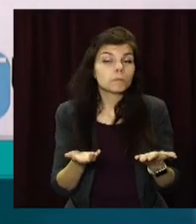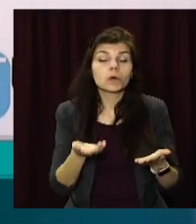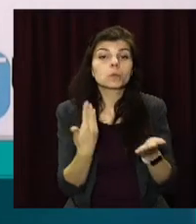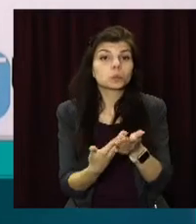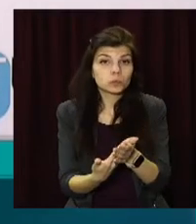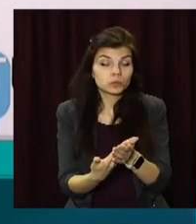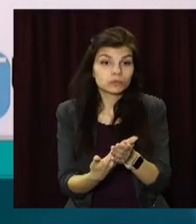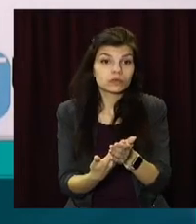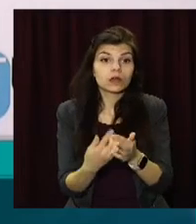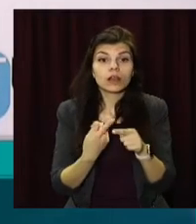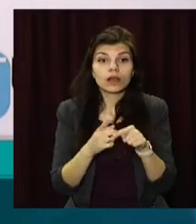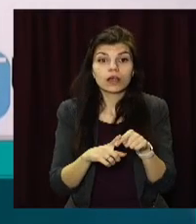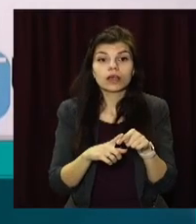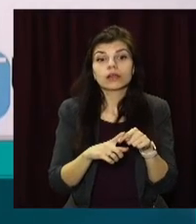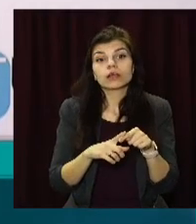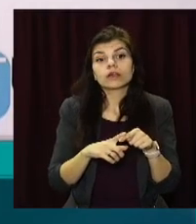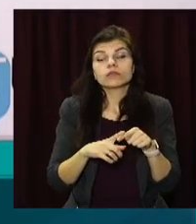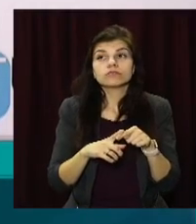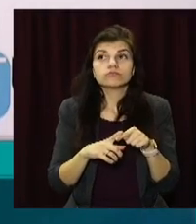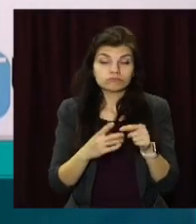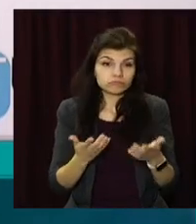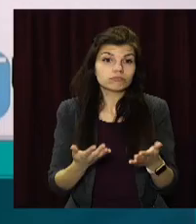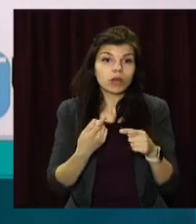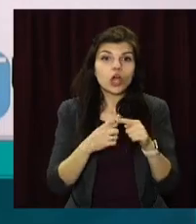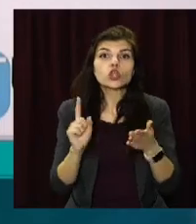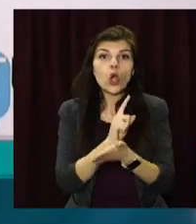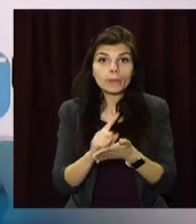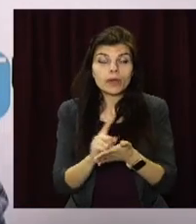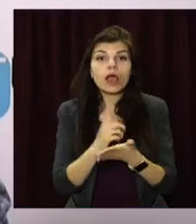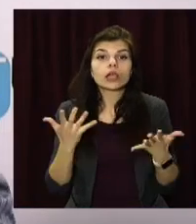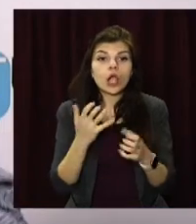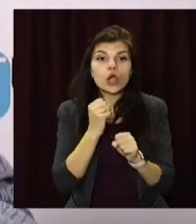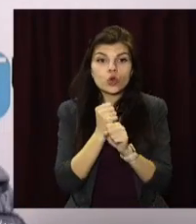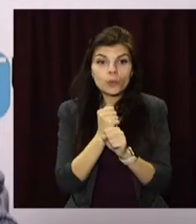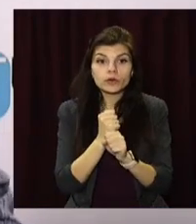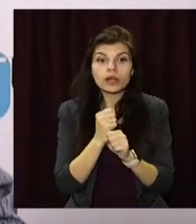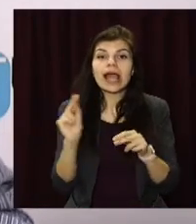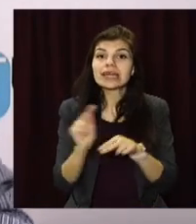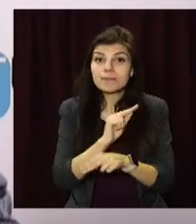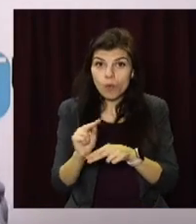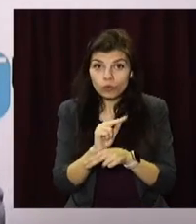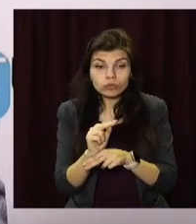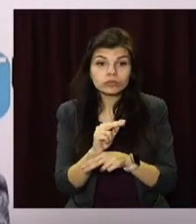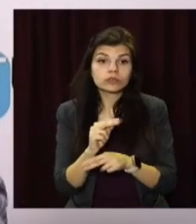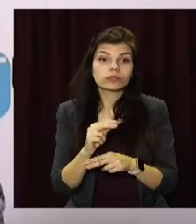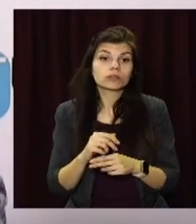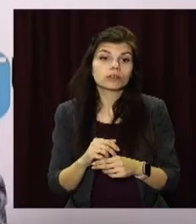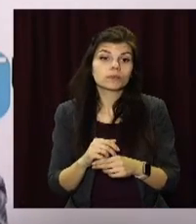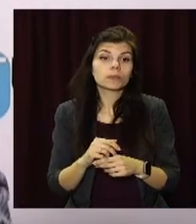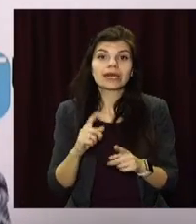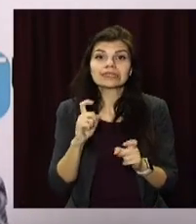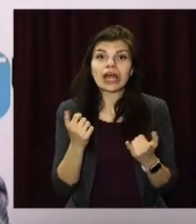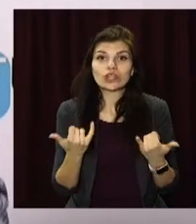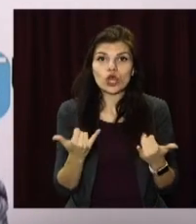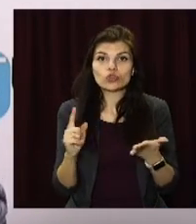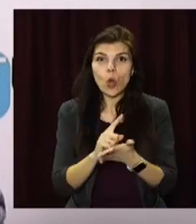стосується ДНБУ, тобто це нормативи, за якими робляться ремонти, і за